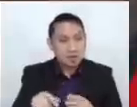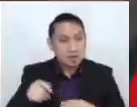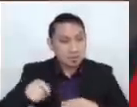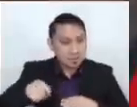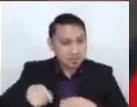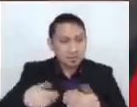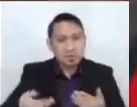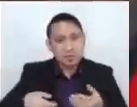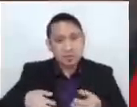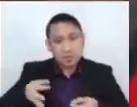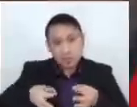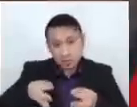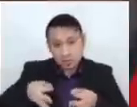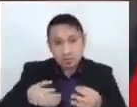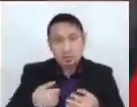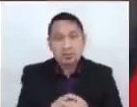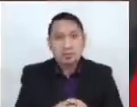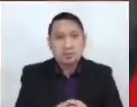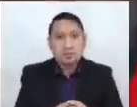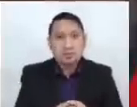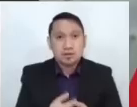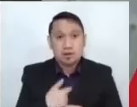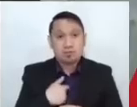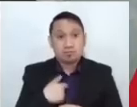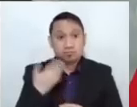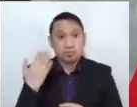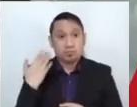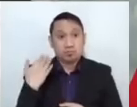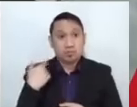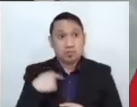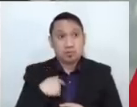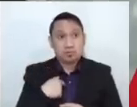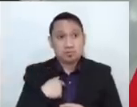Yung paging Secretary of Justice ako,